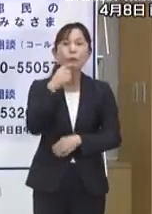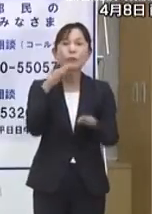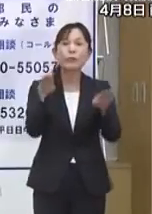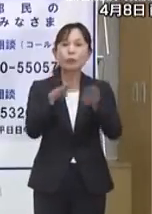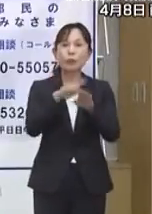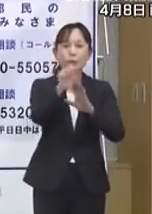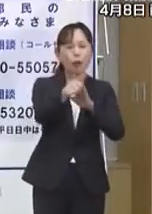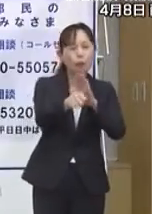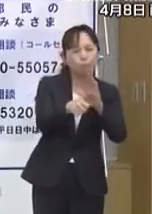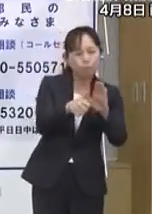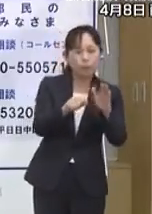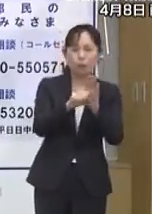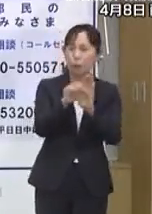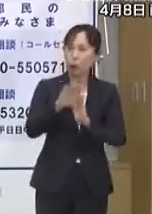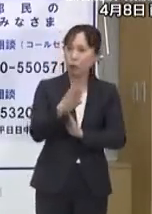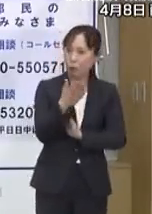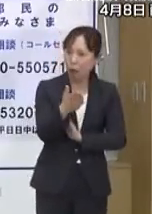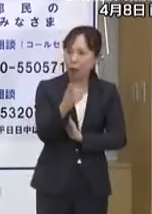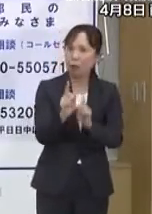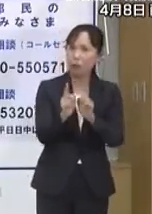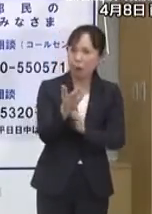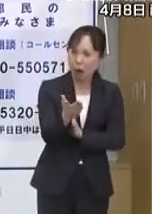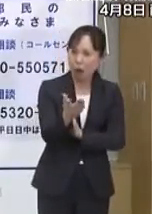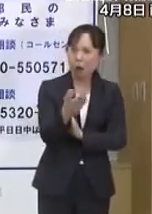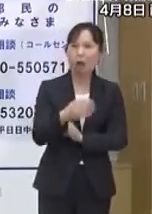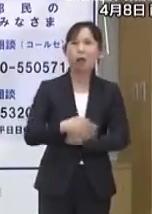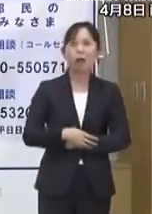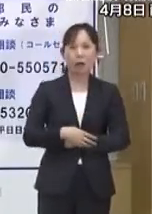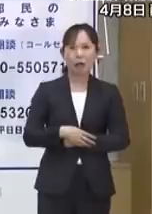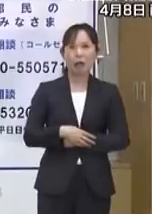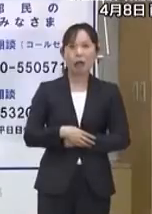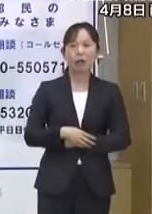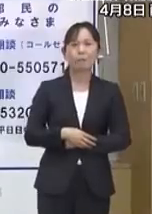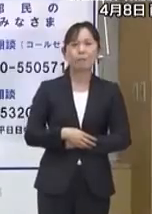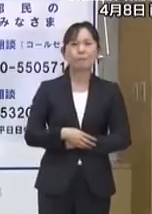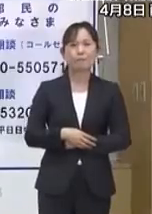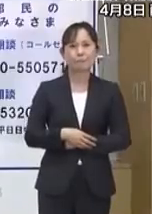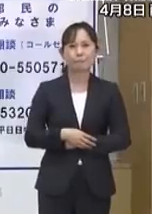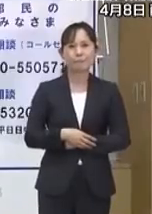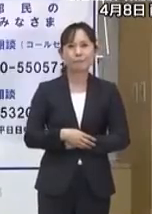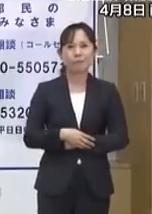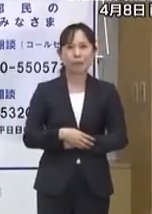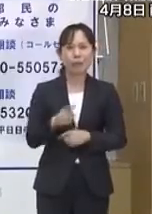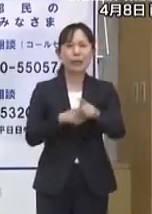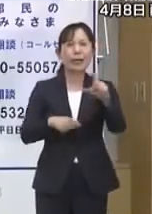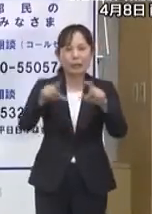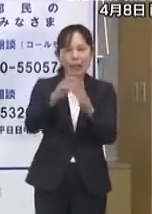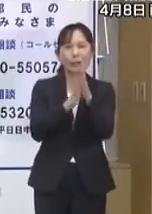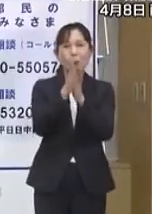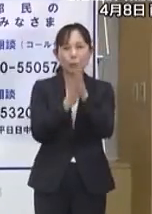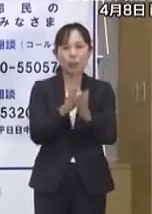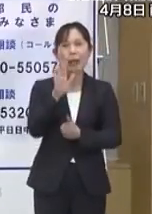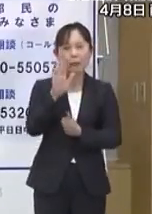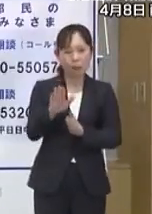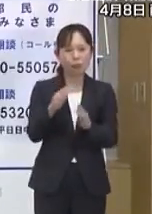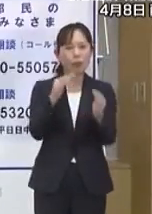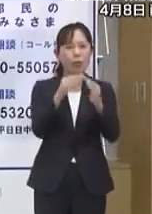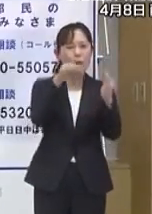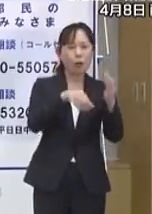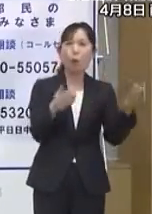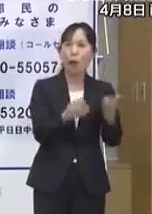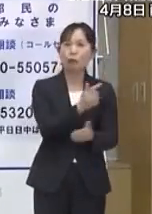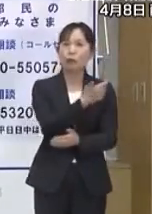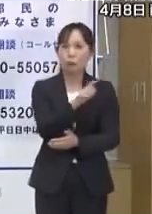ほかでありますがまぁスムーズビズと呼んでおりますさらなるお願いをしたいという間であります